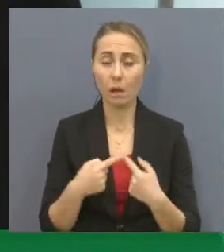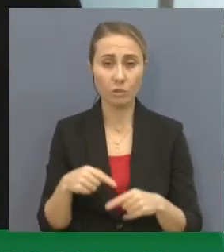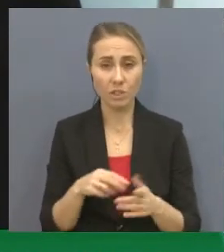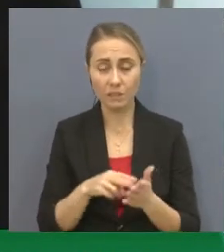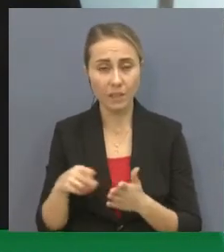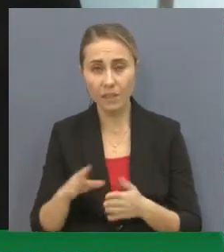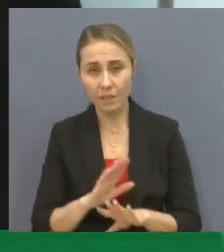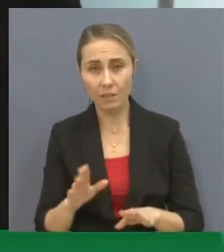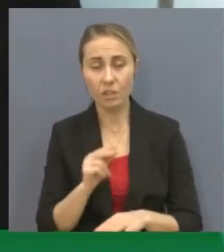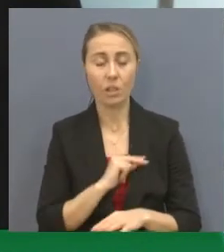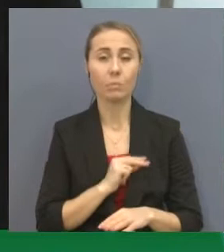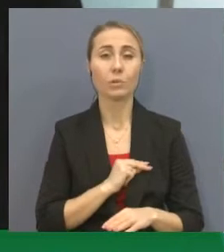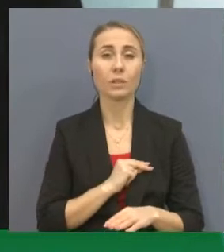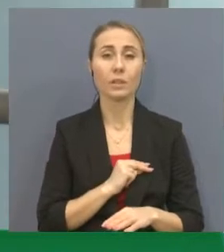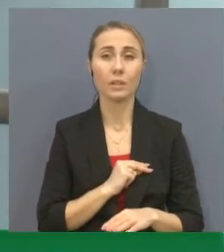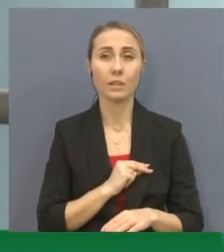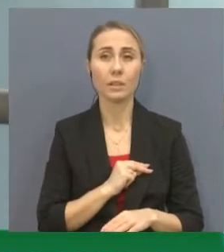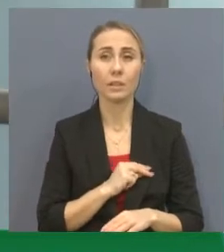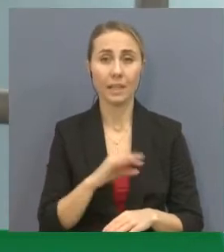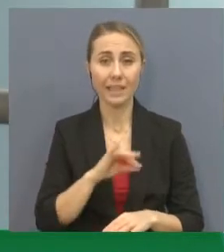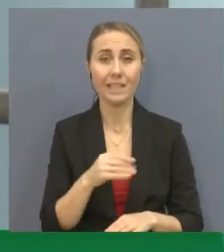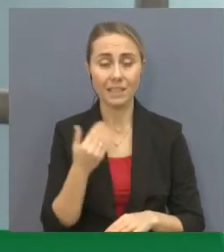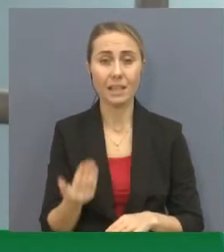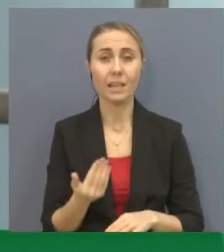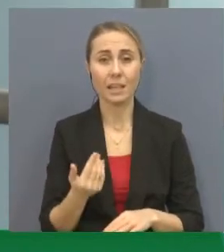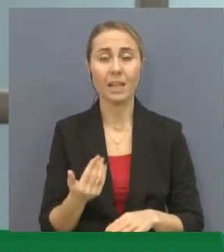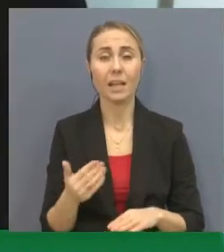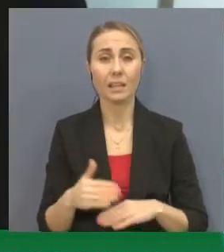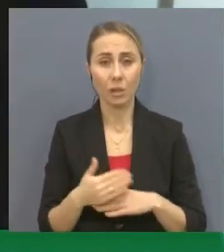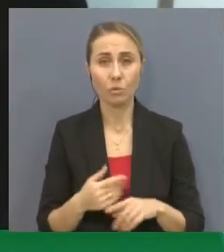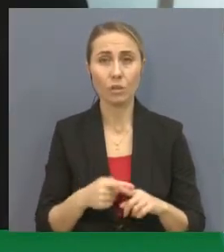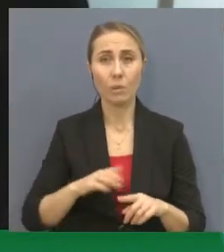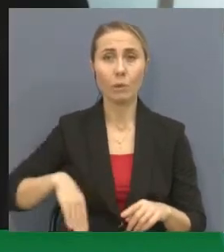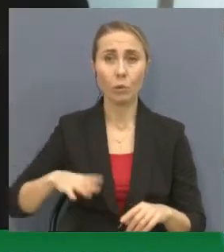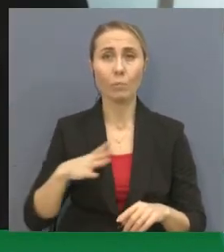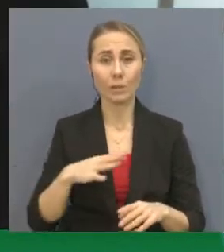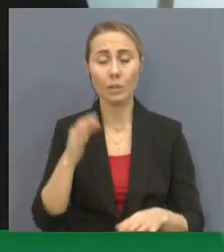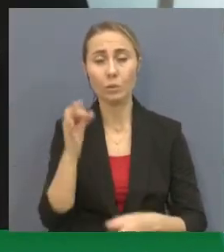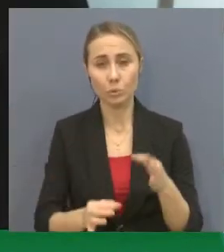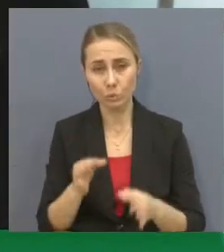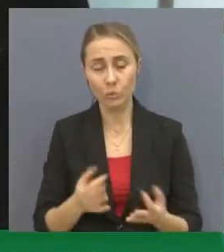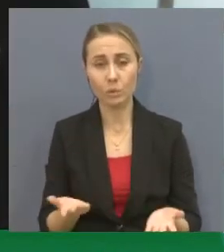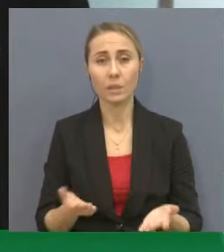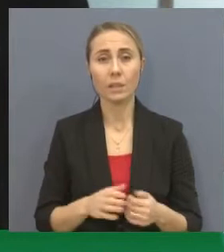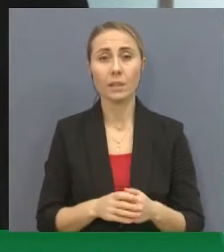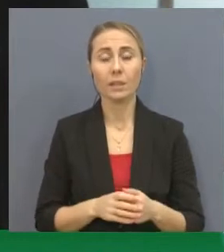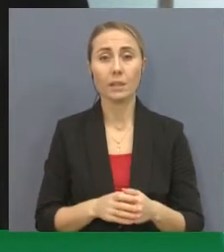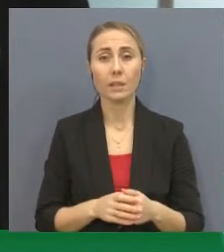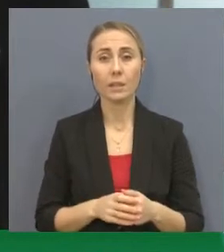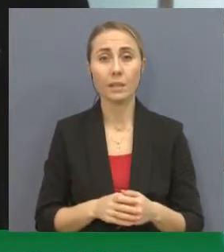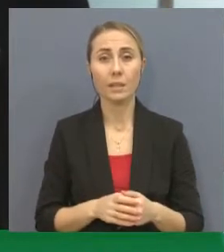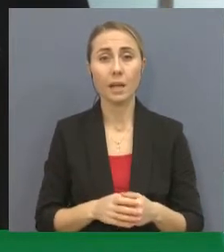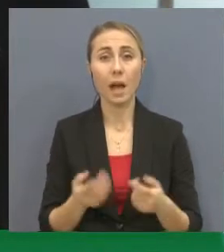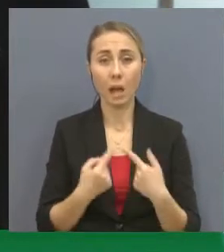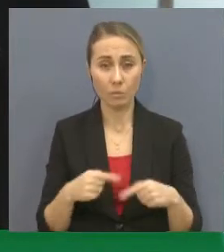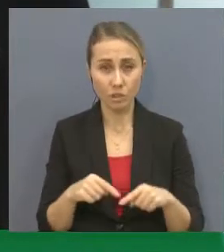получается из-за этого нарушения по холлу топ-6